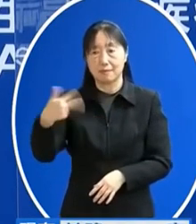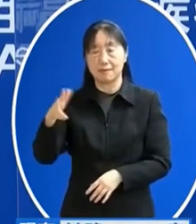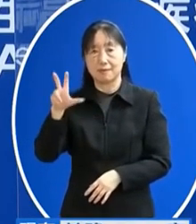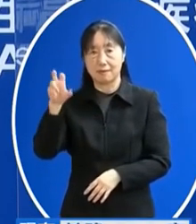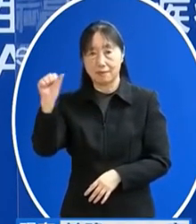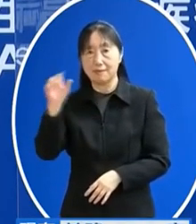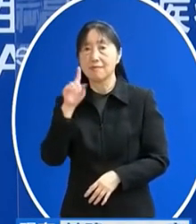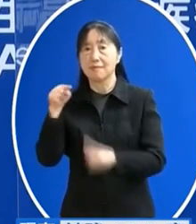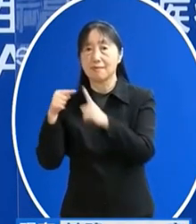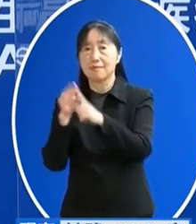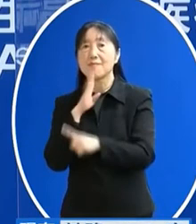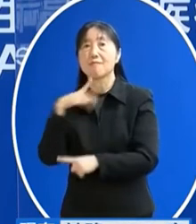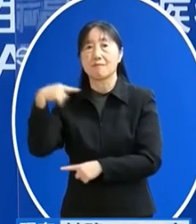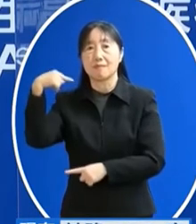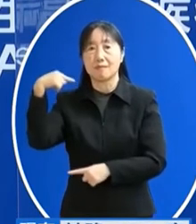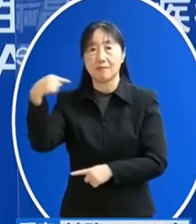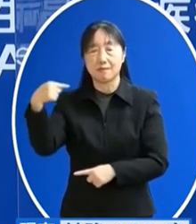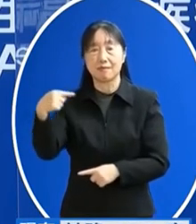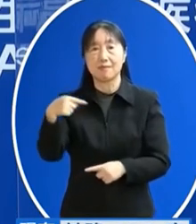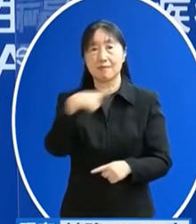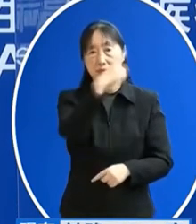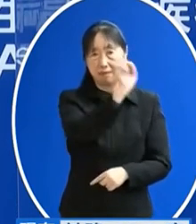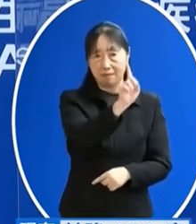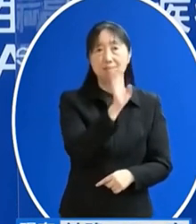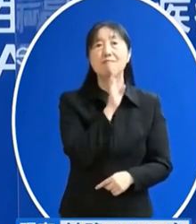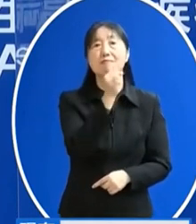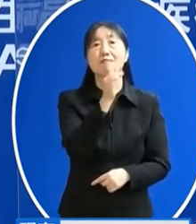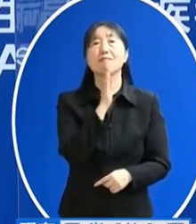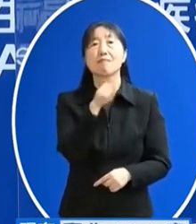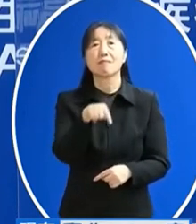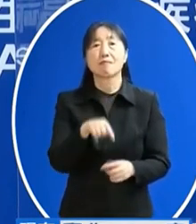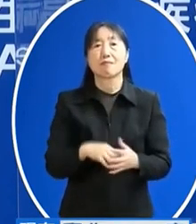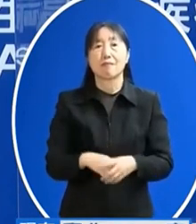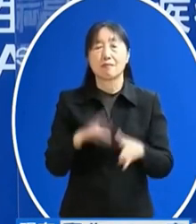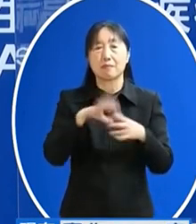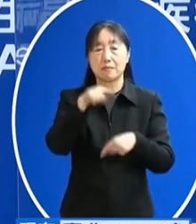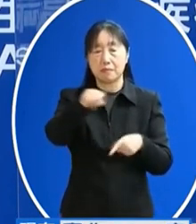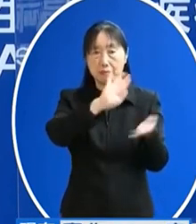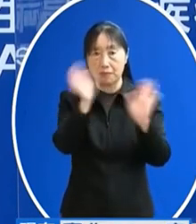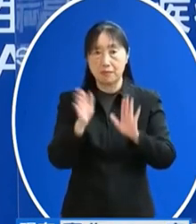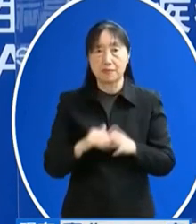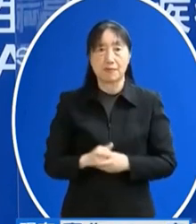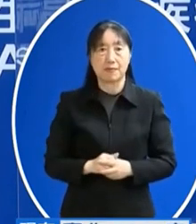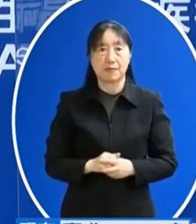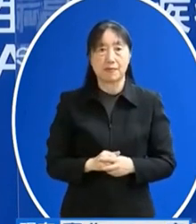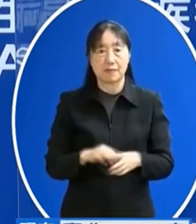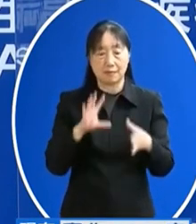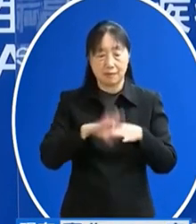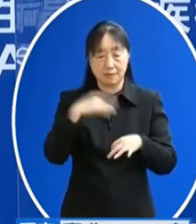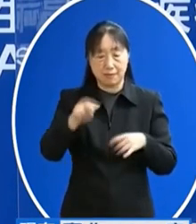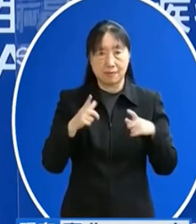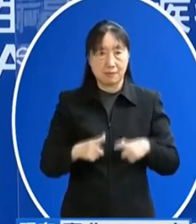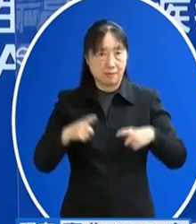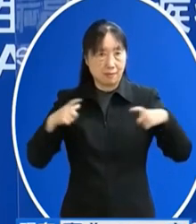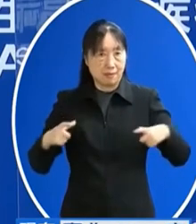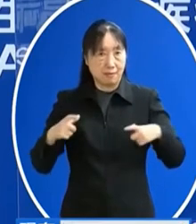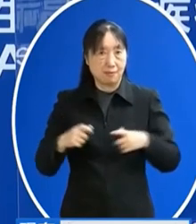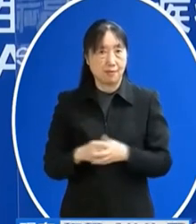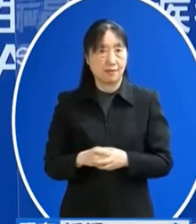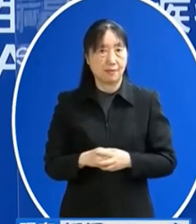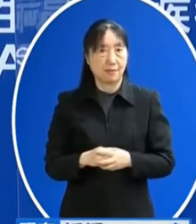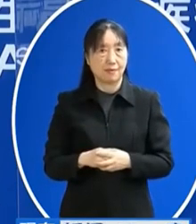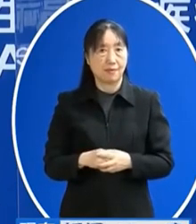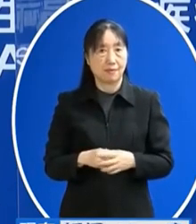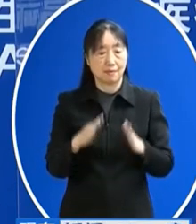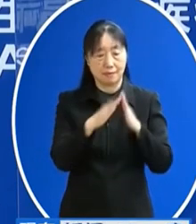275人阴性，那一例阳性就是908，那因应这样的情况，所以我们在扩大哈相关的哈